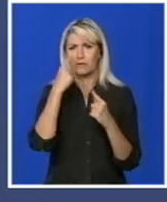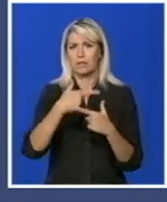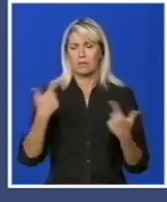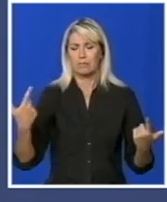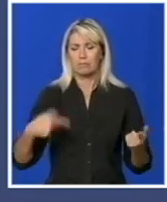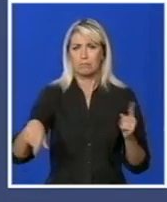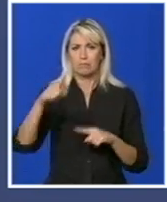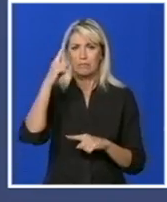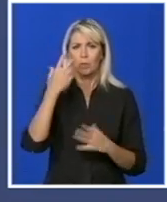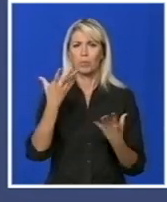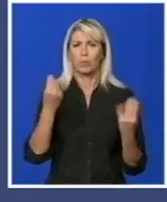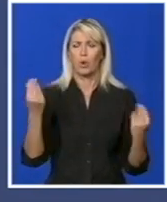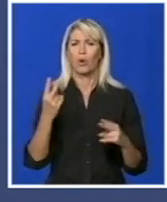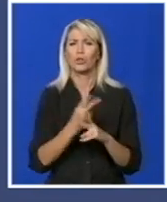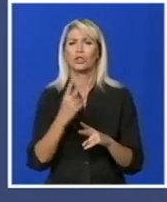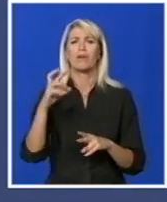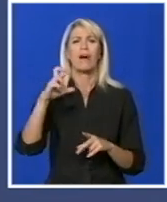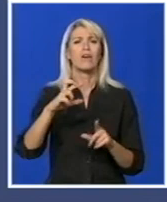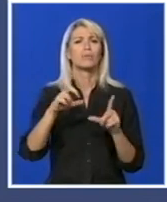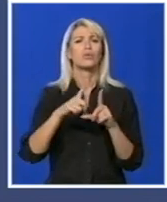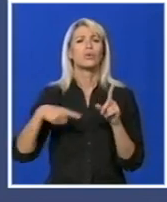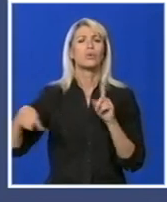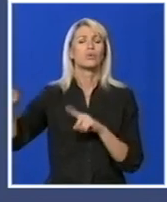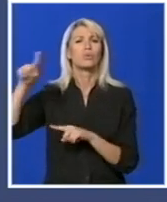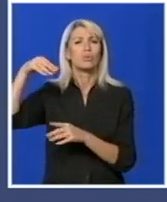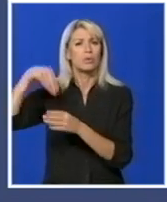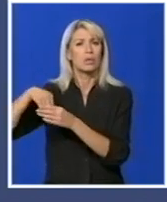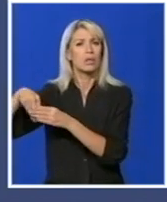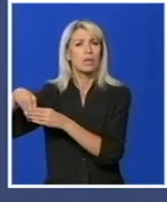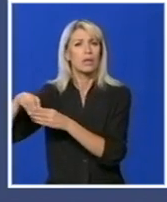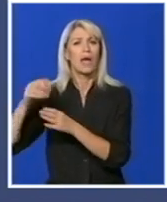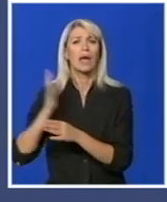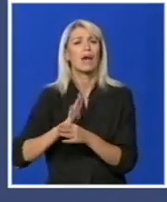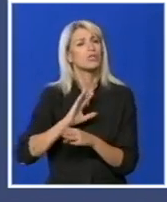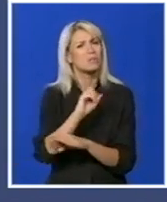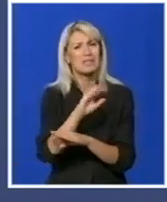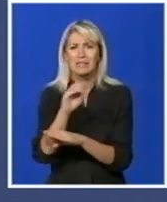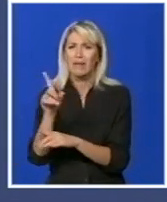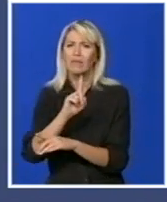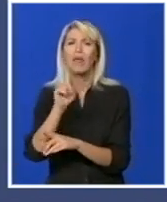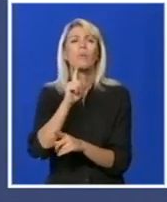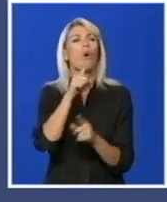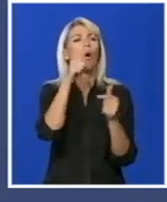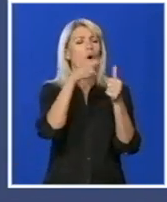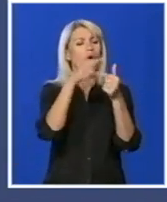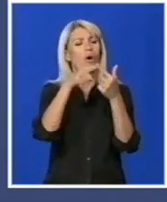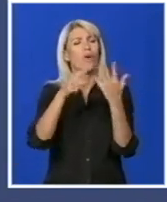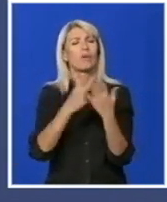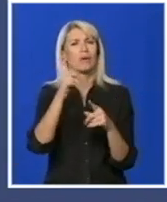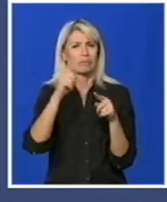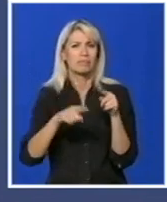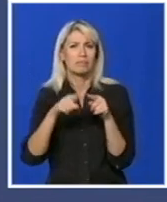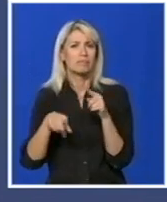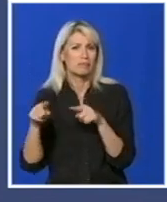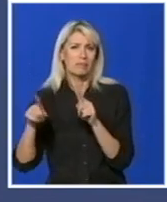broj zemalja Evropske unije svojim građanima i savjetovao da ne idu na pojedine destinacije, a jedan deo i